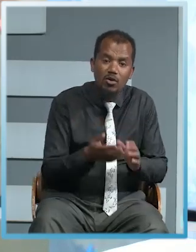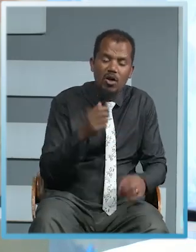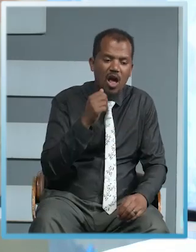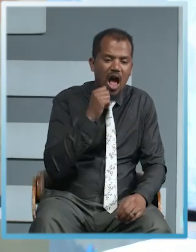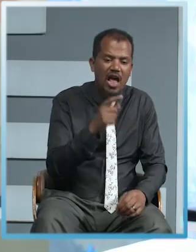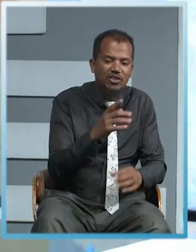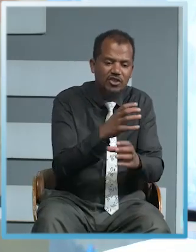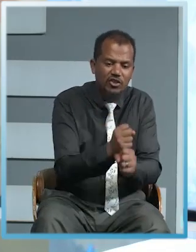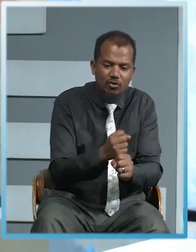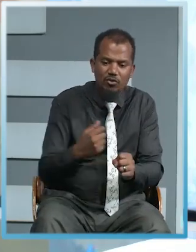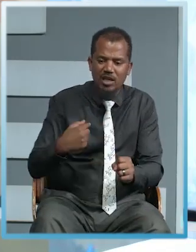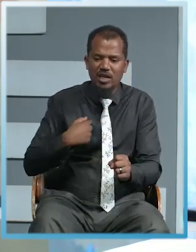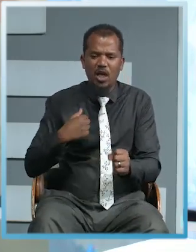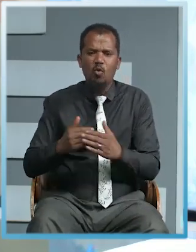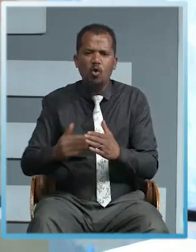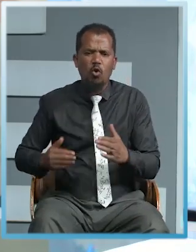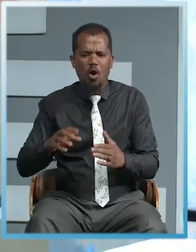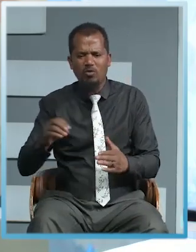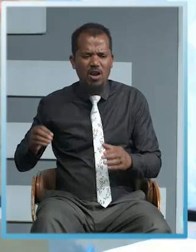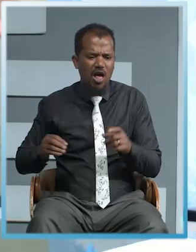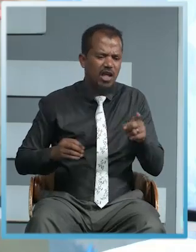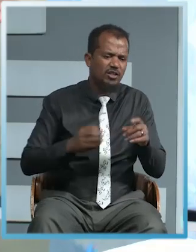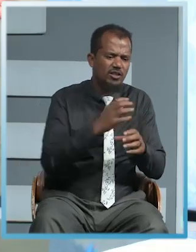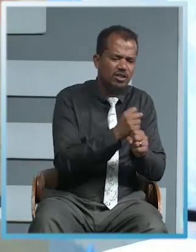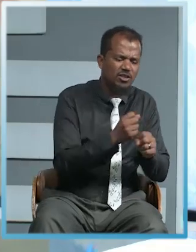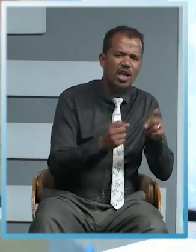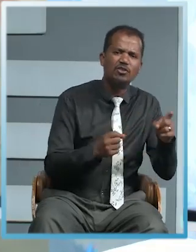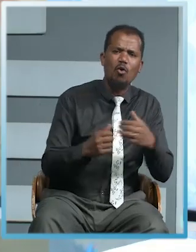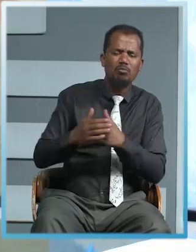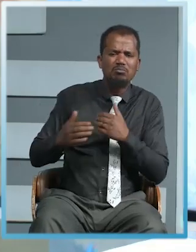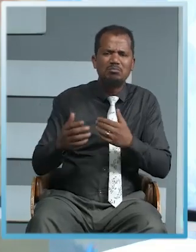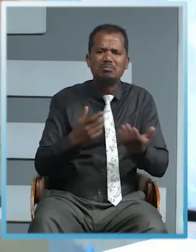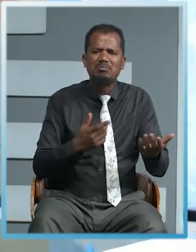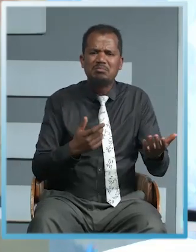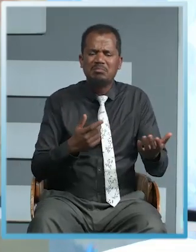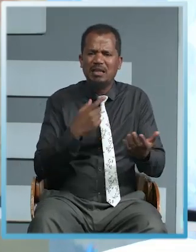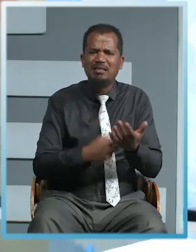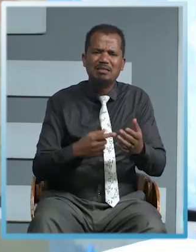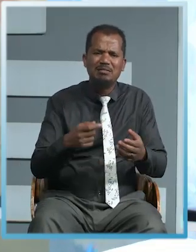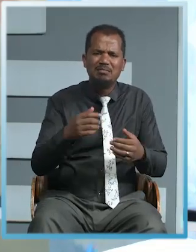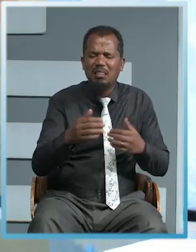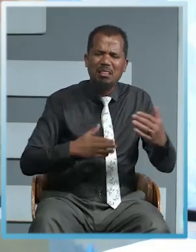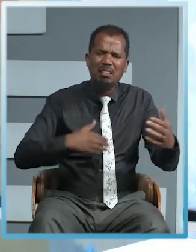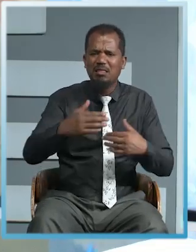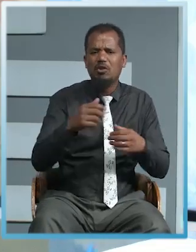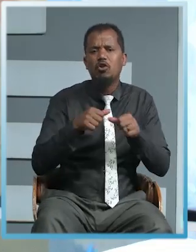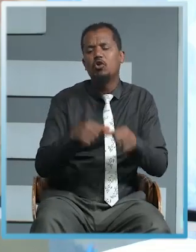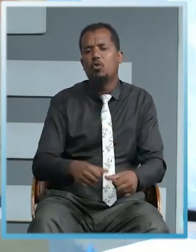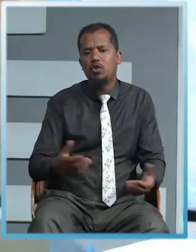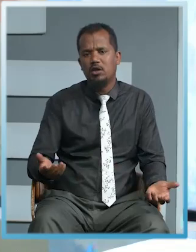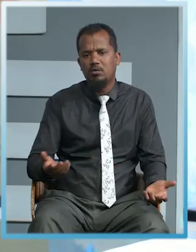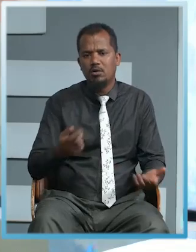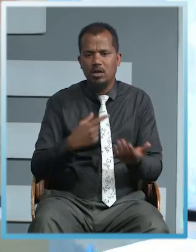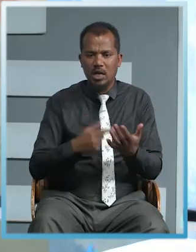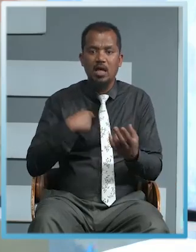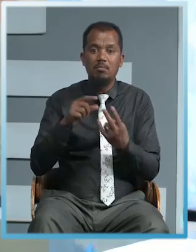أنت ستجوني قدرلو عود الله وإني سيزو أنت قدرلو تاوج الله شنديو يهنسن الدرارك دين كوينا وعلنو كازيول